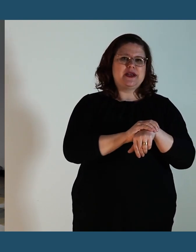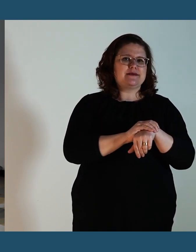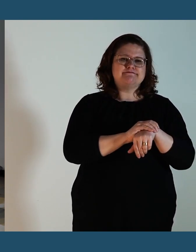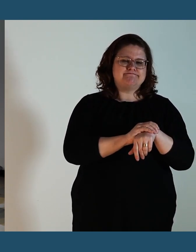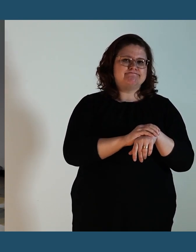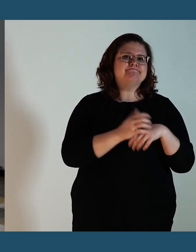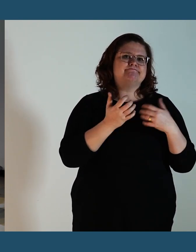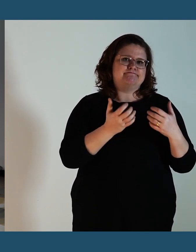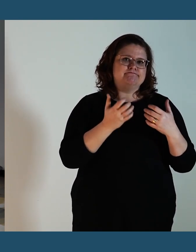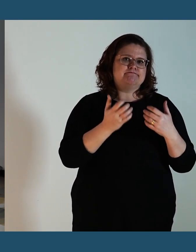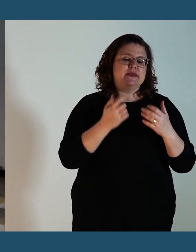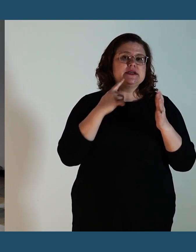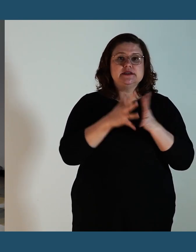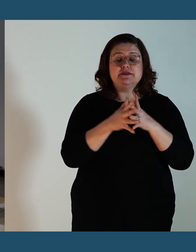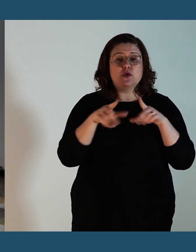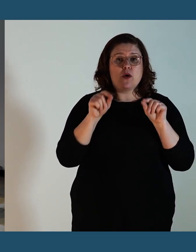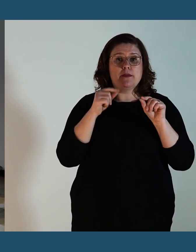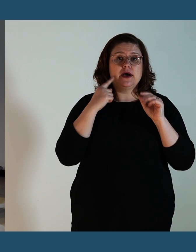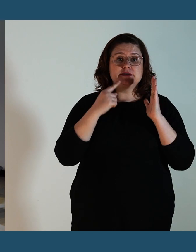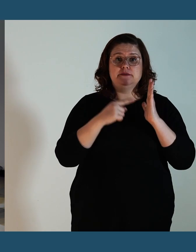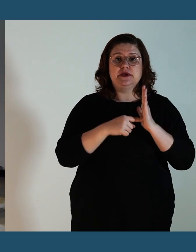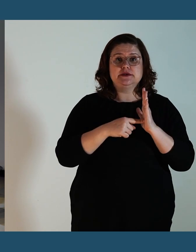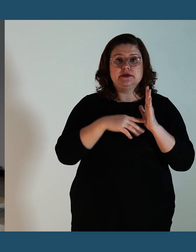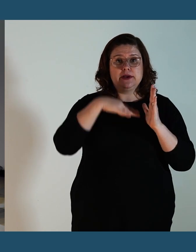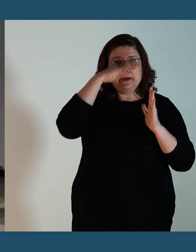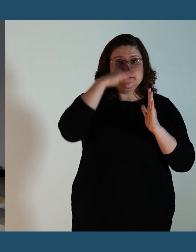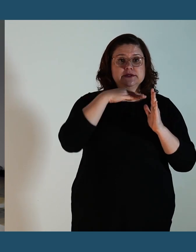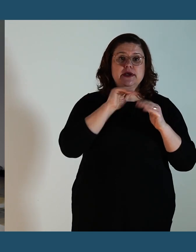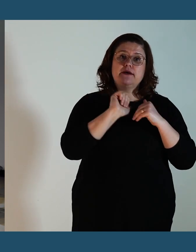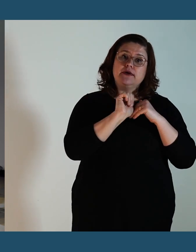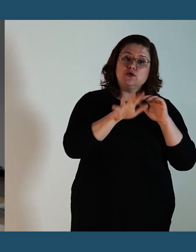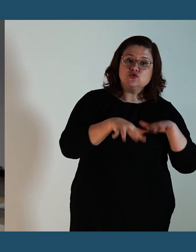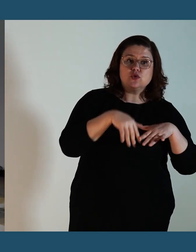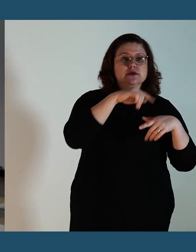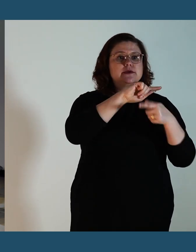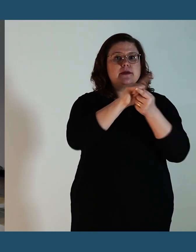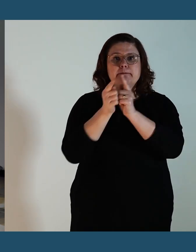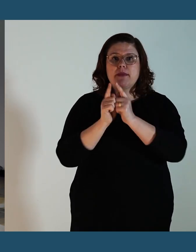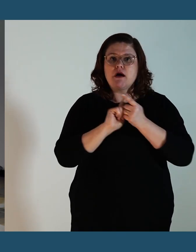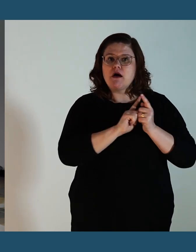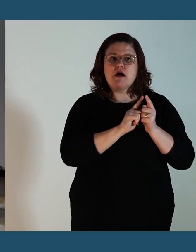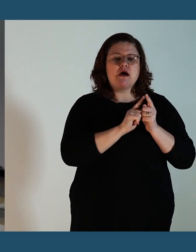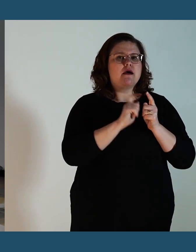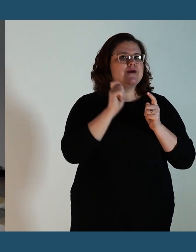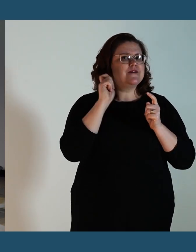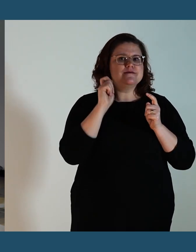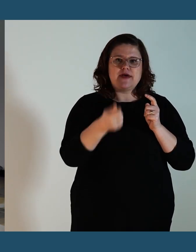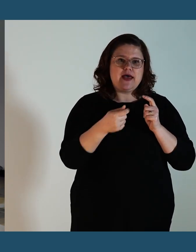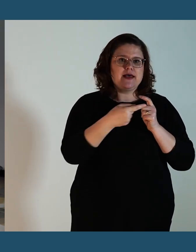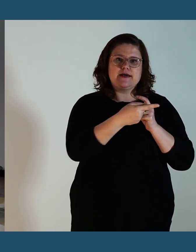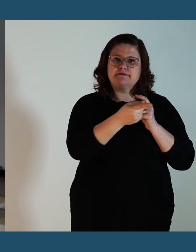sen huomasi myöskin mun mielestä, kun puhuu ihmisten kanssa eduskunnassa, että aika harvat on niin kuin